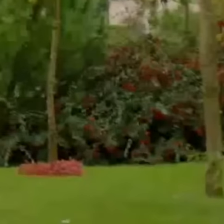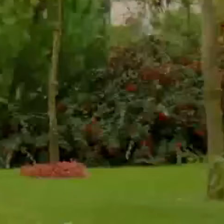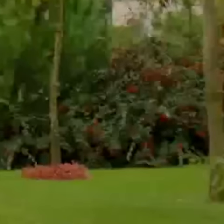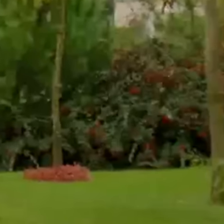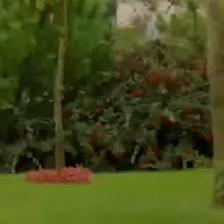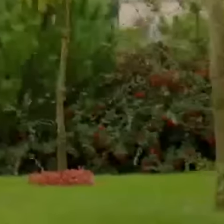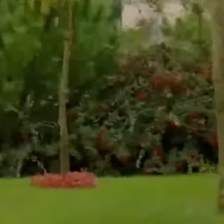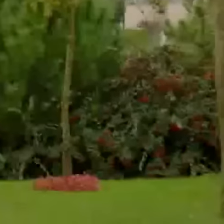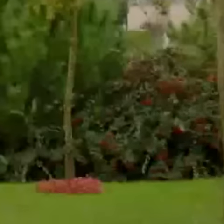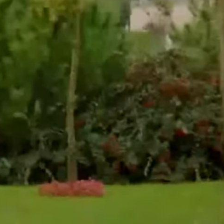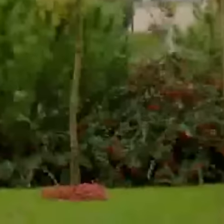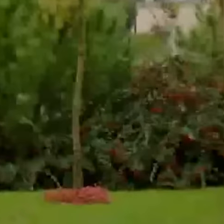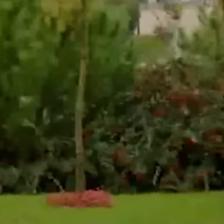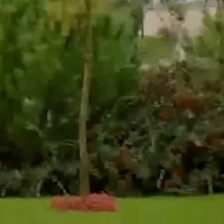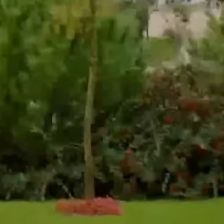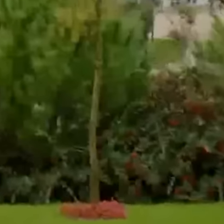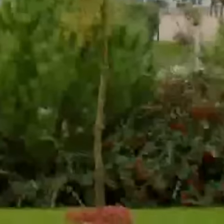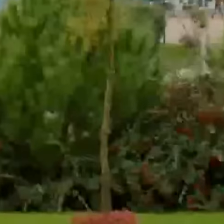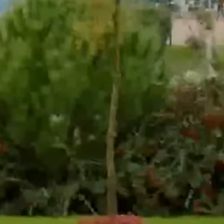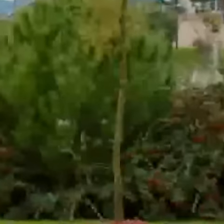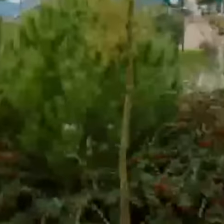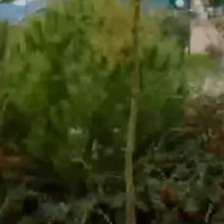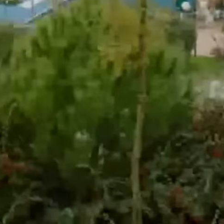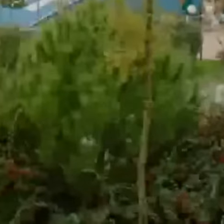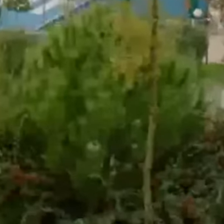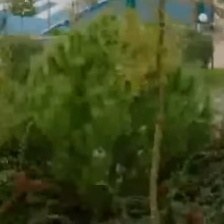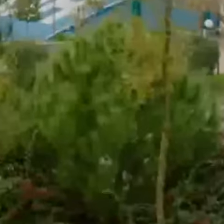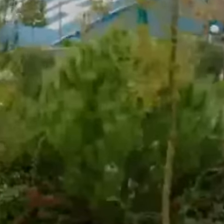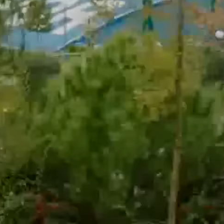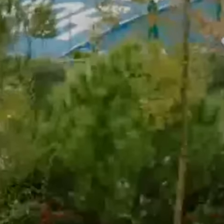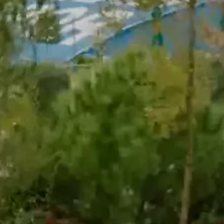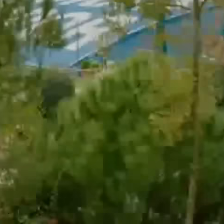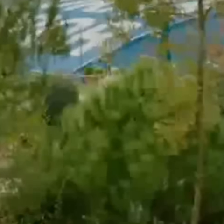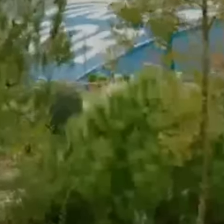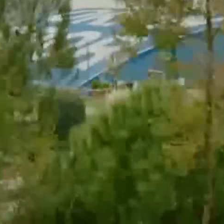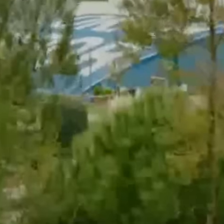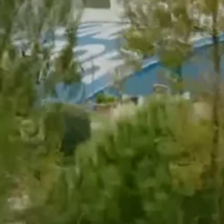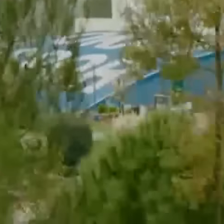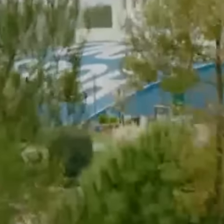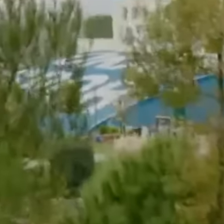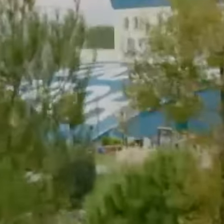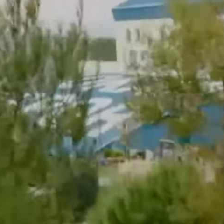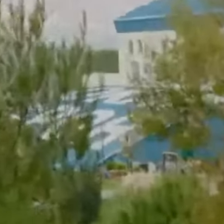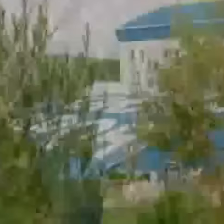Yeşil yaprağın titrediği dallardan cılız kuru dallara geçti. Ömer'in evinin bahçesi. Hava